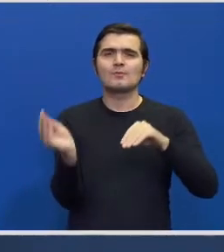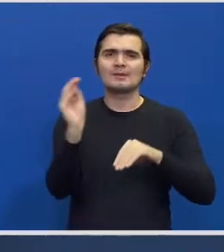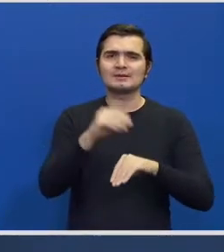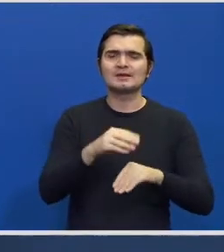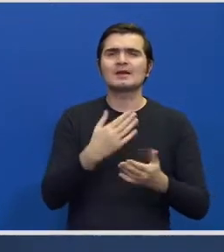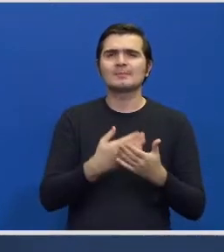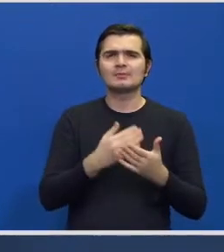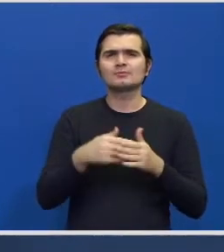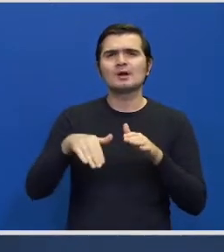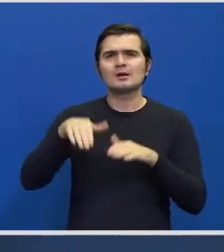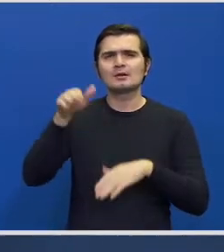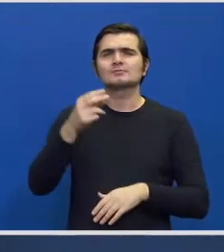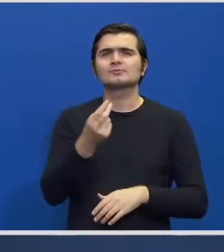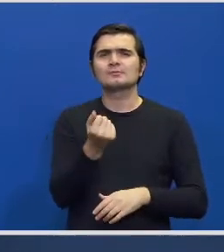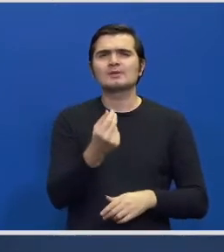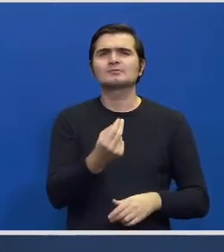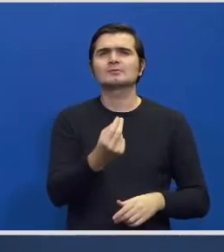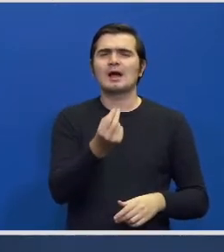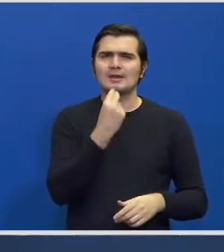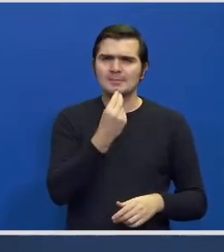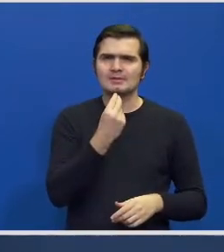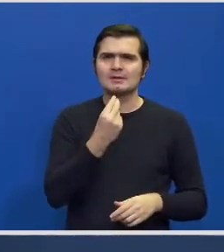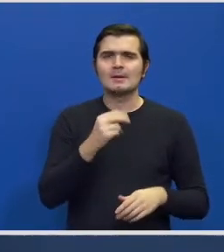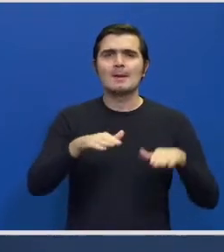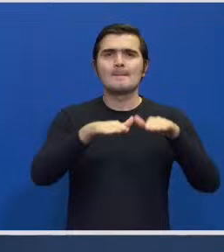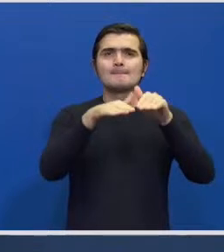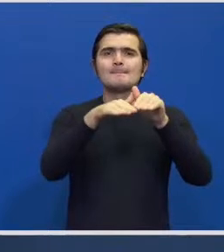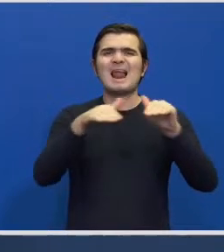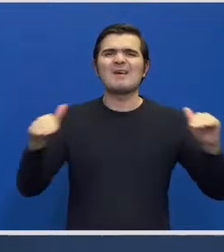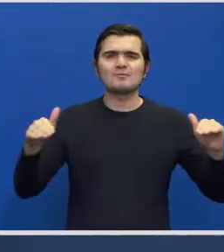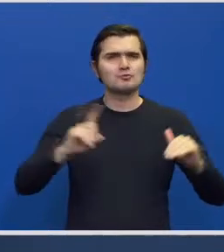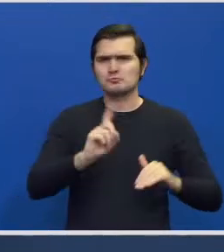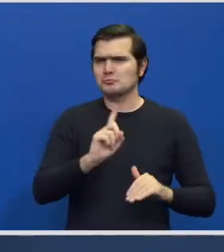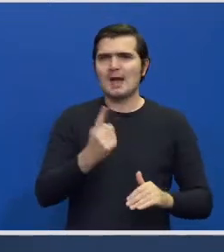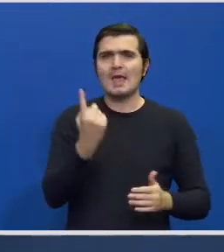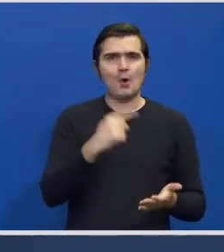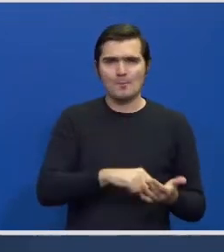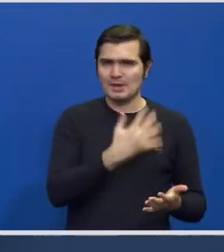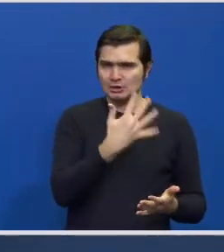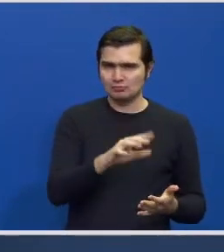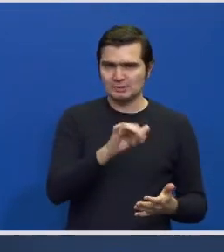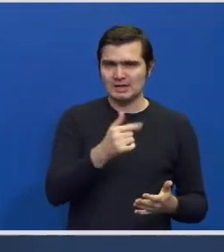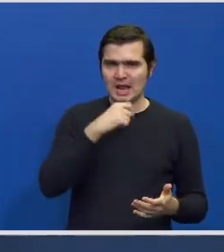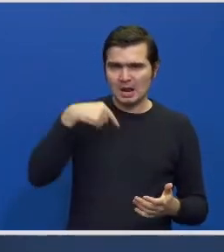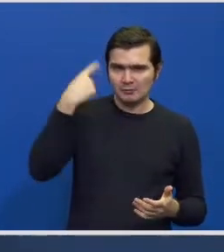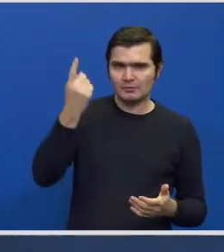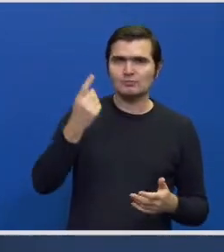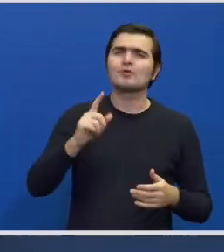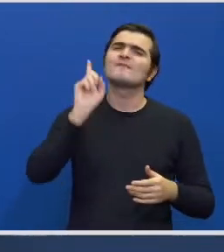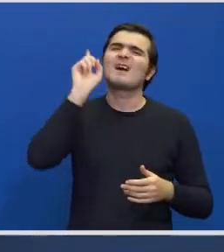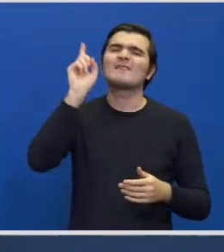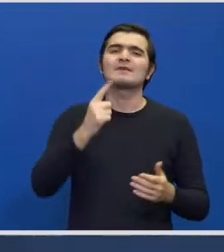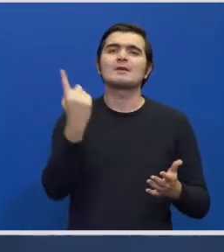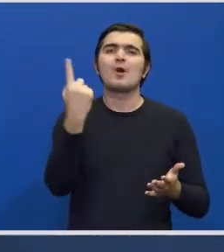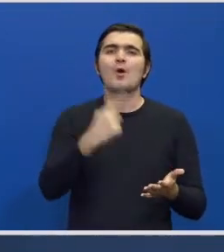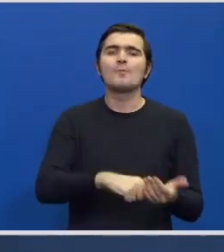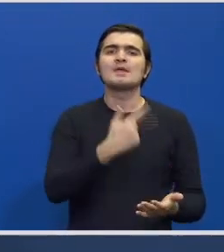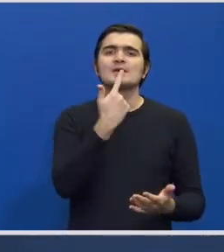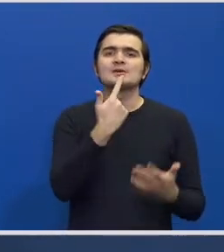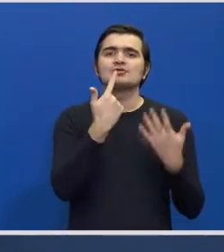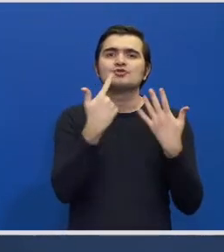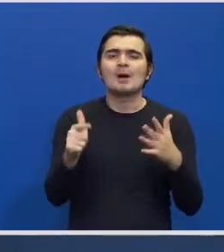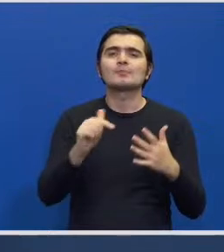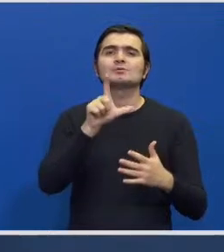această compensare a creșterii prețului la alimente a fost crescut de la 1.500 de lei